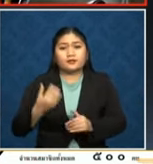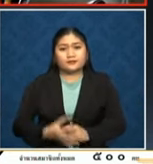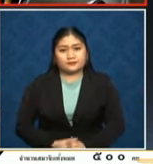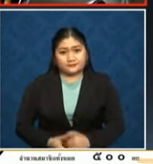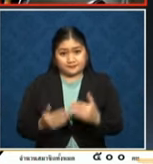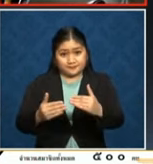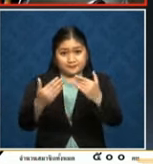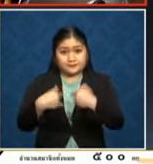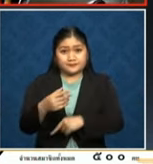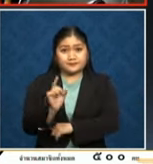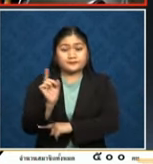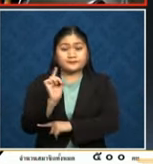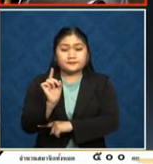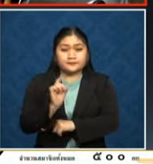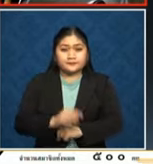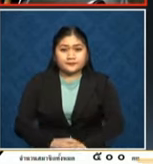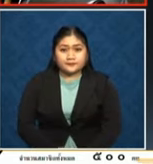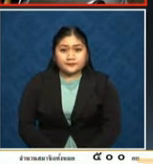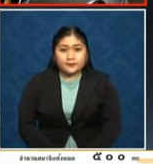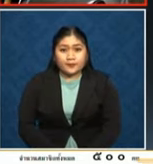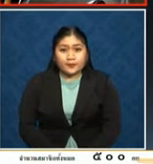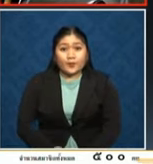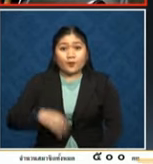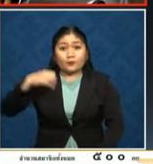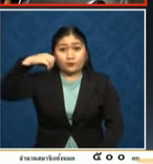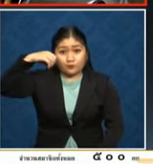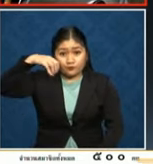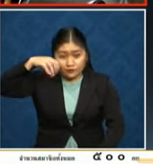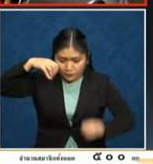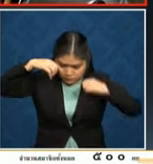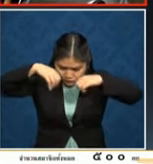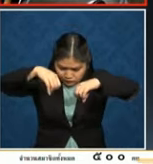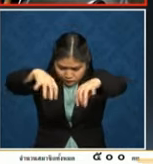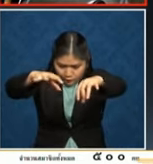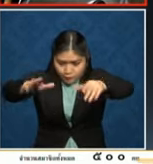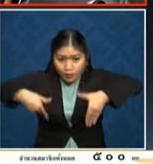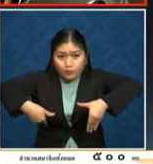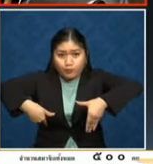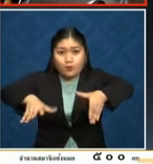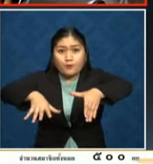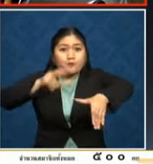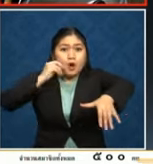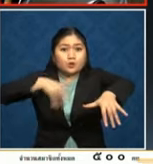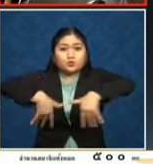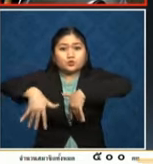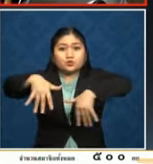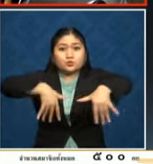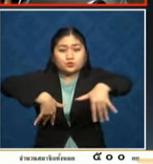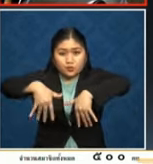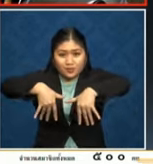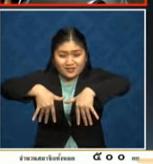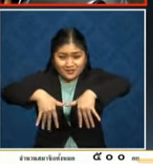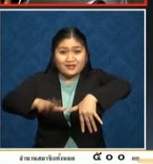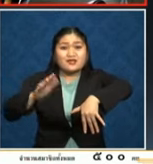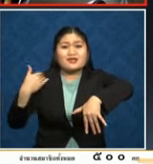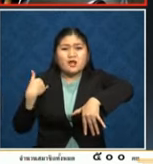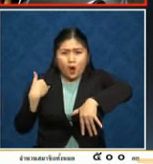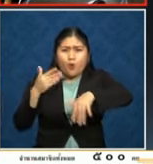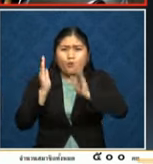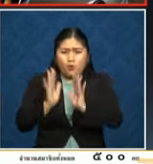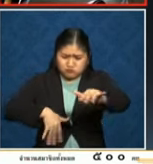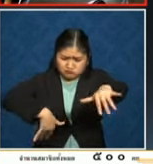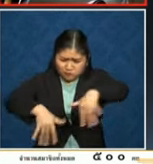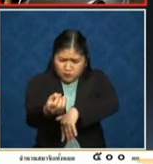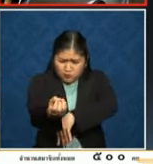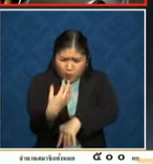ต่อไปนะครับไฟส่องสว่างหลายดวงนะครับบริเวณหมู่บ้านพิบูลพัฒนาเขตพญาไทนะครับคนร้องเรียนเยอะมากนะครับฝาก